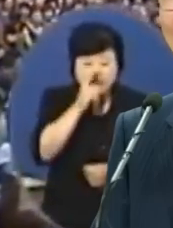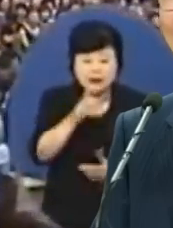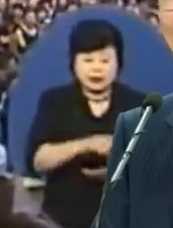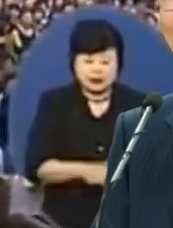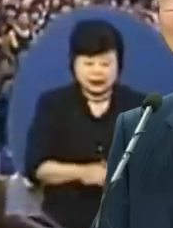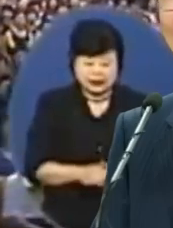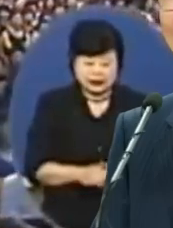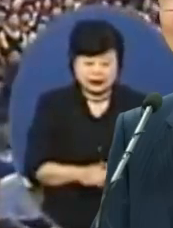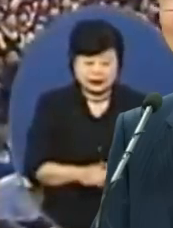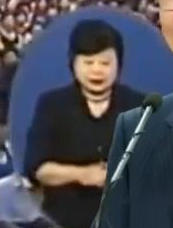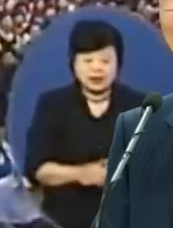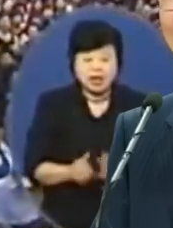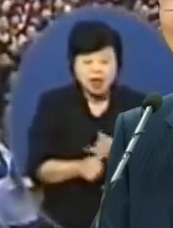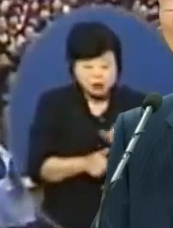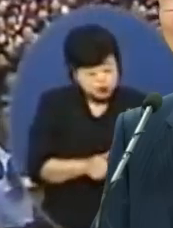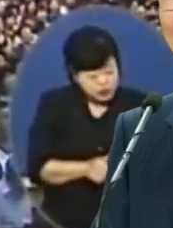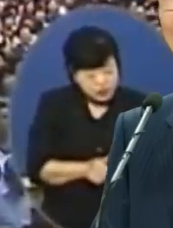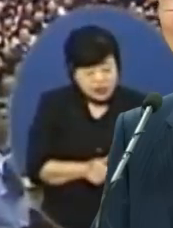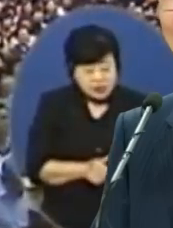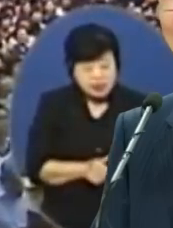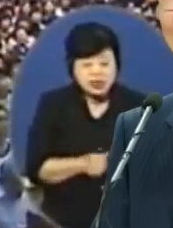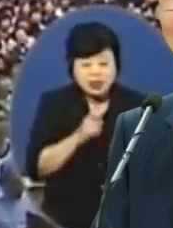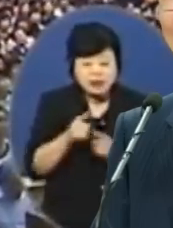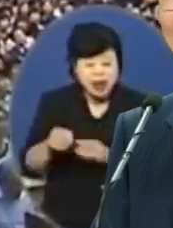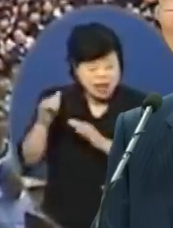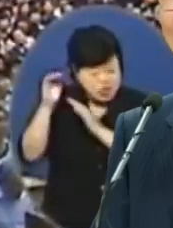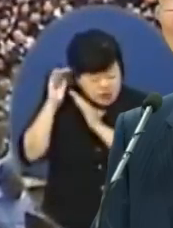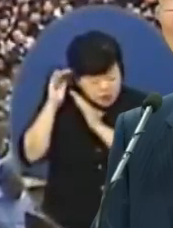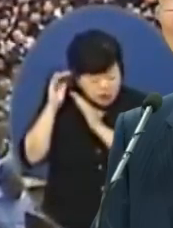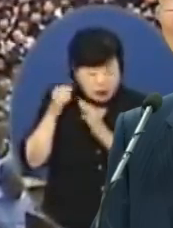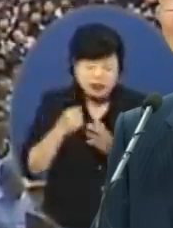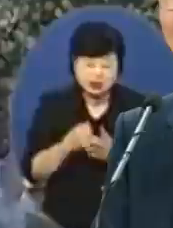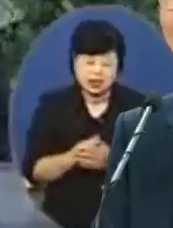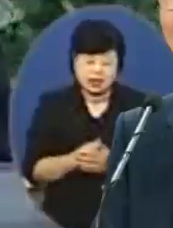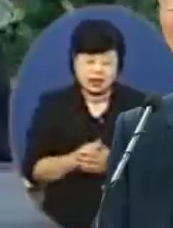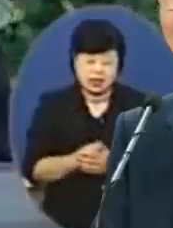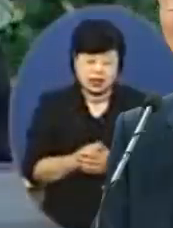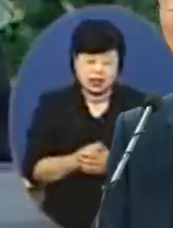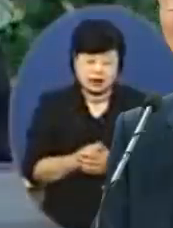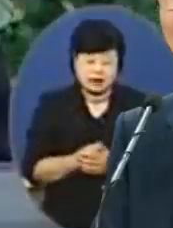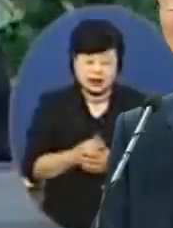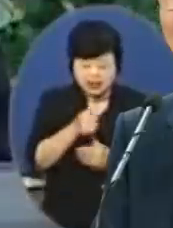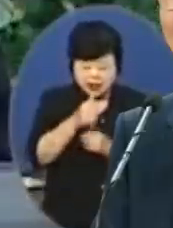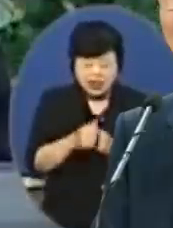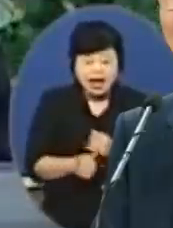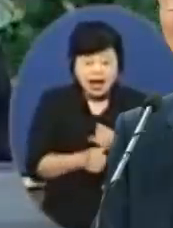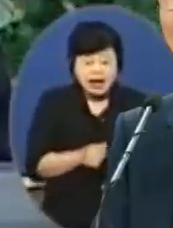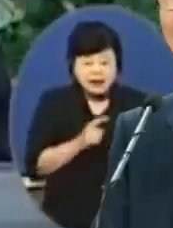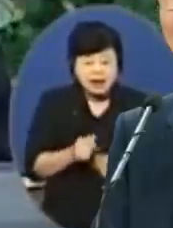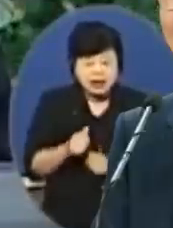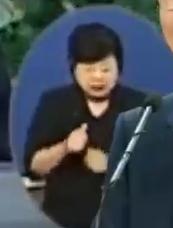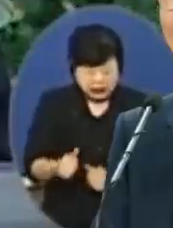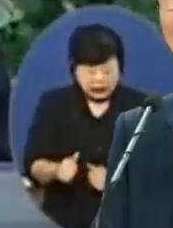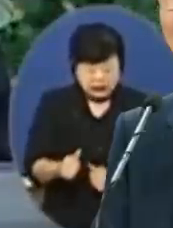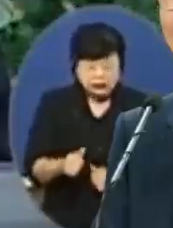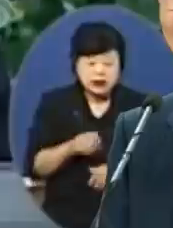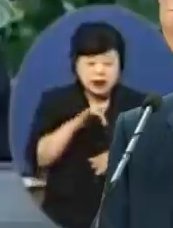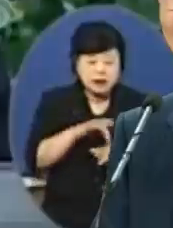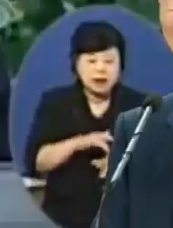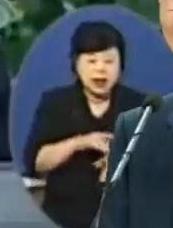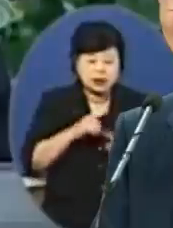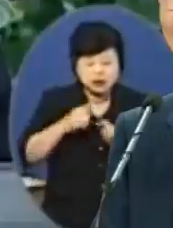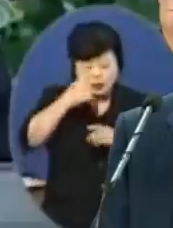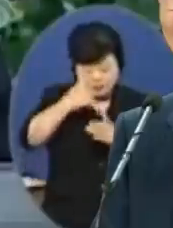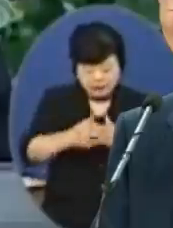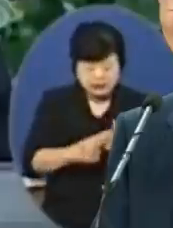말씀하기를 너 아내의 말에 귀를 기울이고 지도를 하지 않고 아내의 말에 따라서 마귀의 시키는